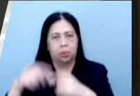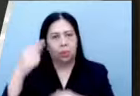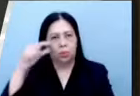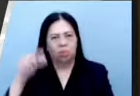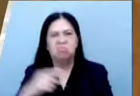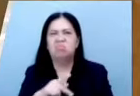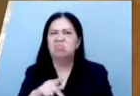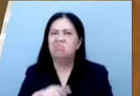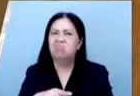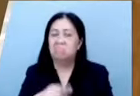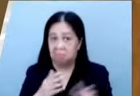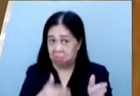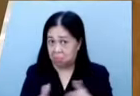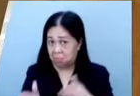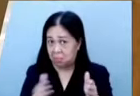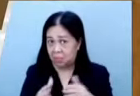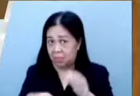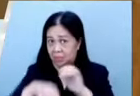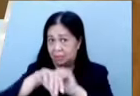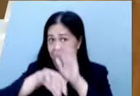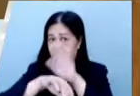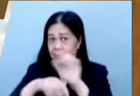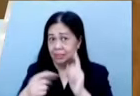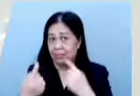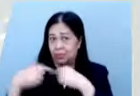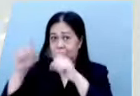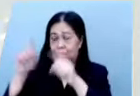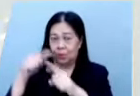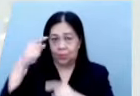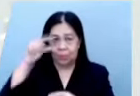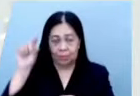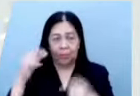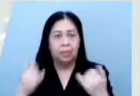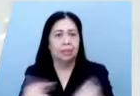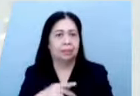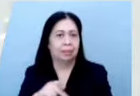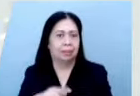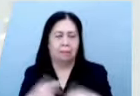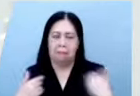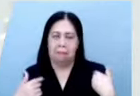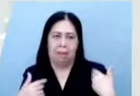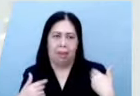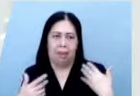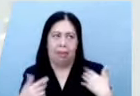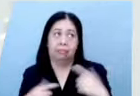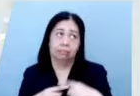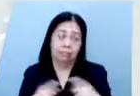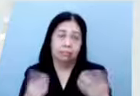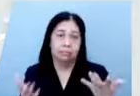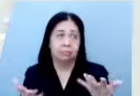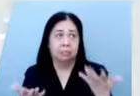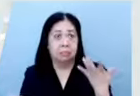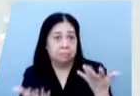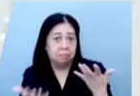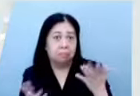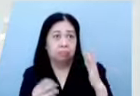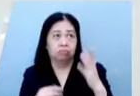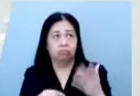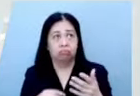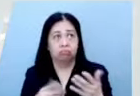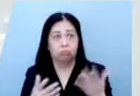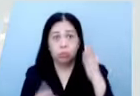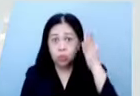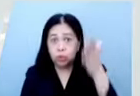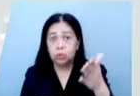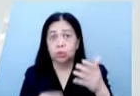may plano kayang magpadala ng mission sa buwan? Ngayon sa Pilipinas, wala pa. Although of course, we are not discounting na in the future